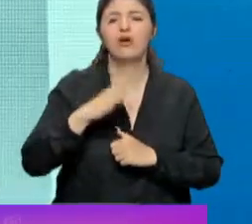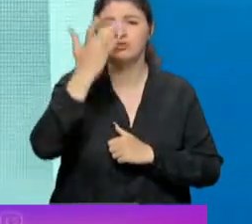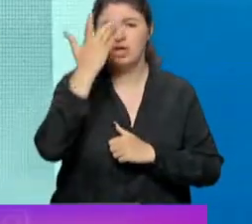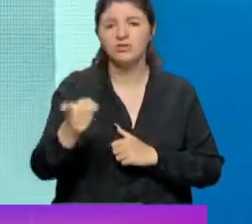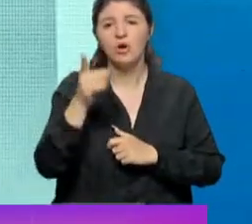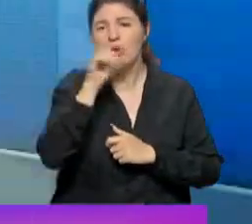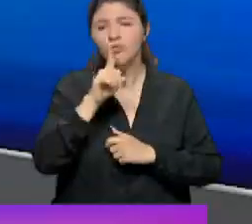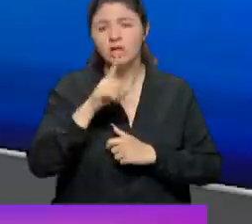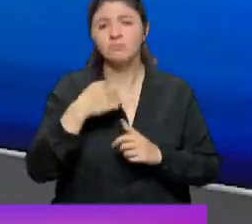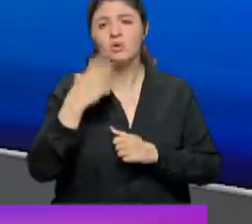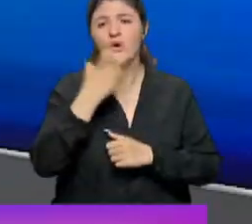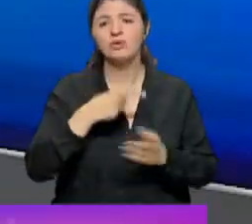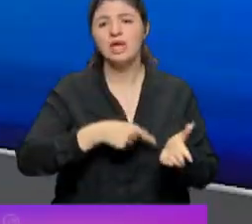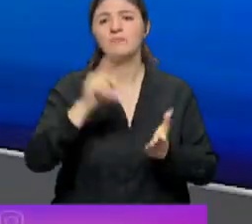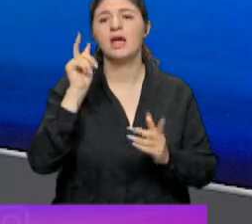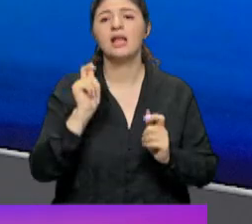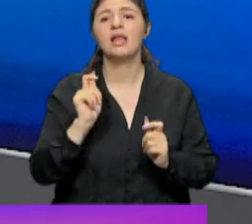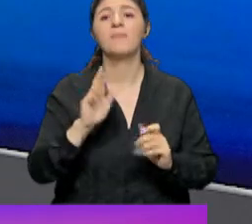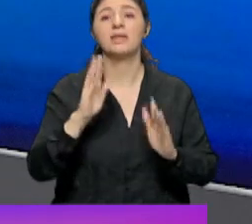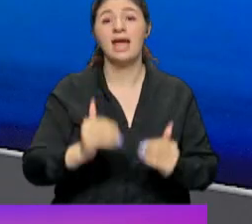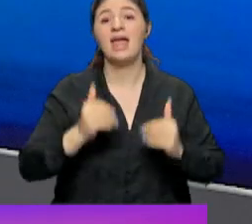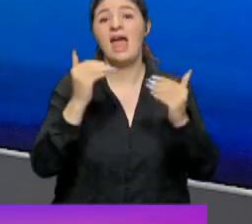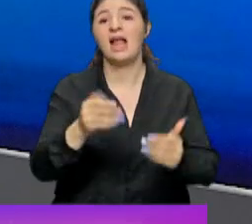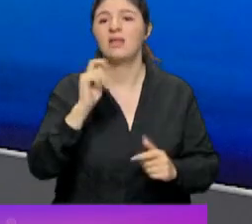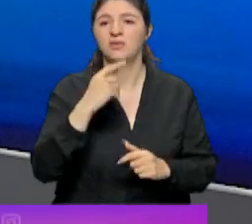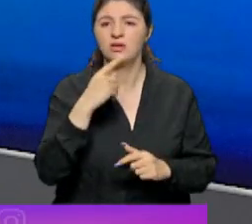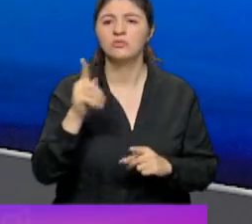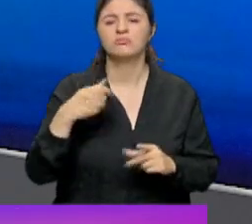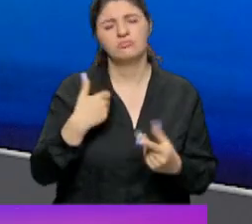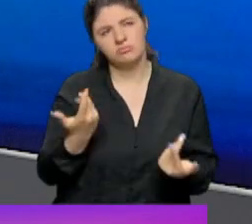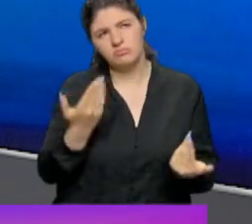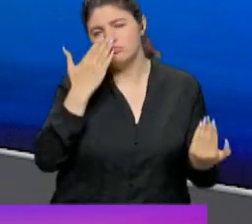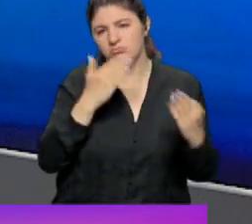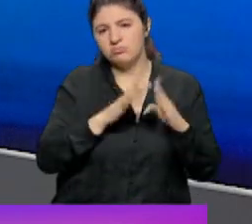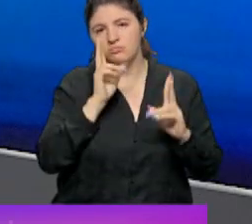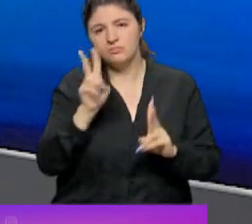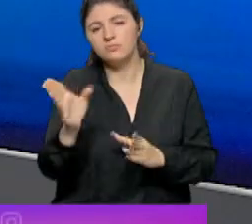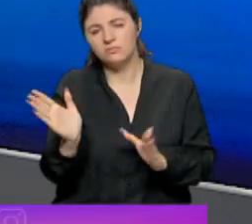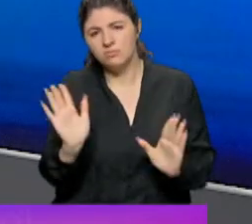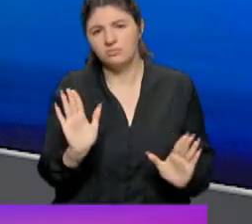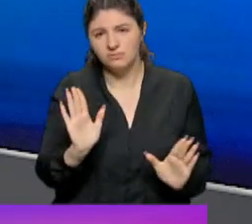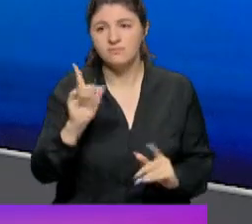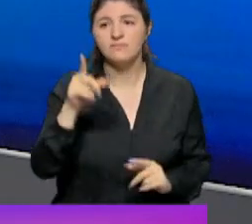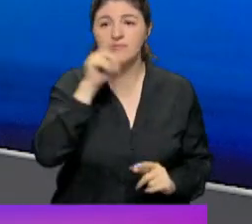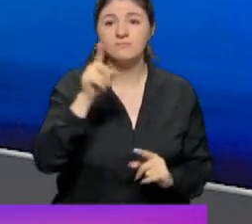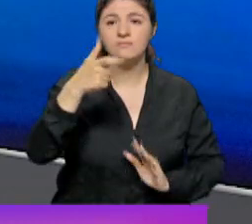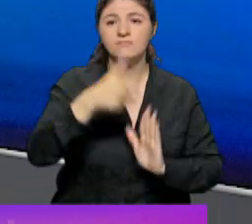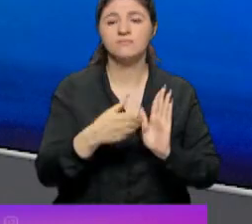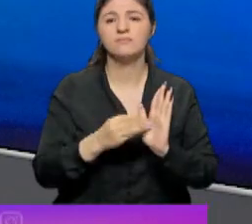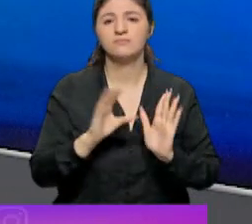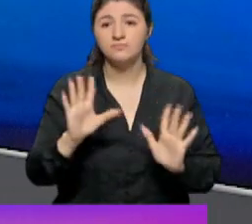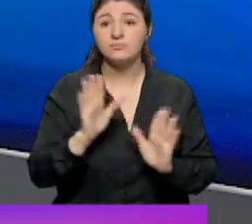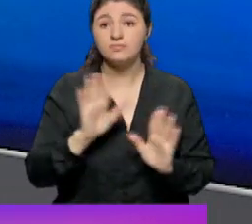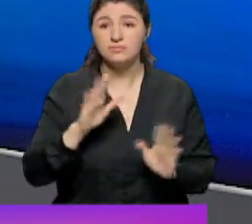O nedenle konserimiz iptal etmedik erteledik Gezer bunu makul bulduk ve O nedenle bu listeye